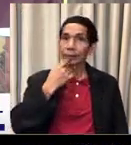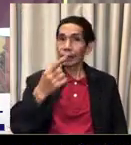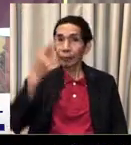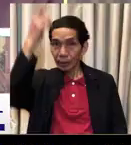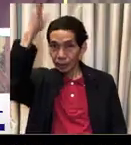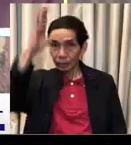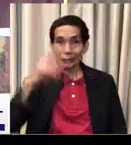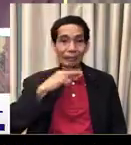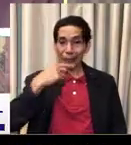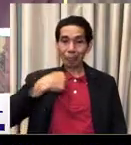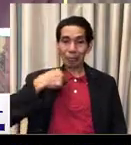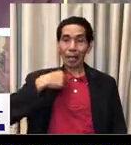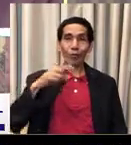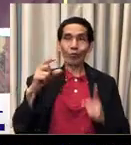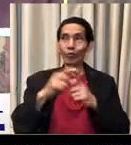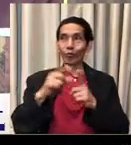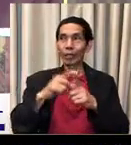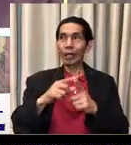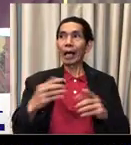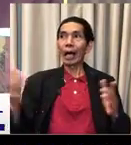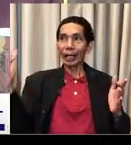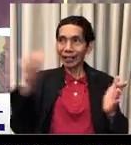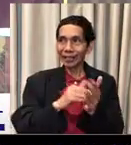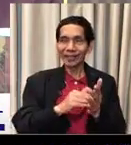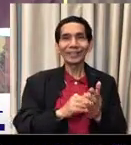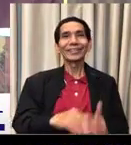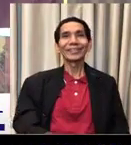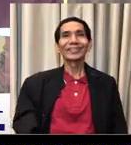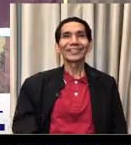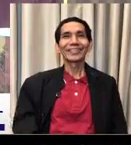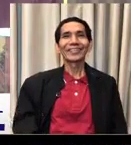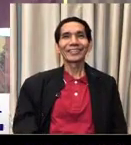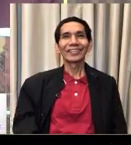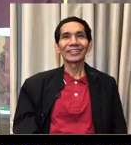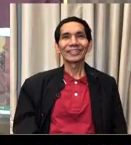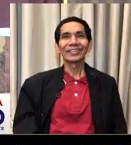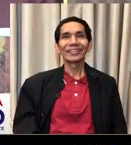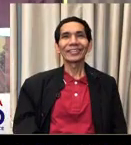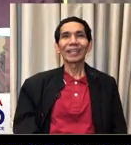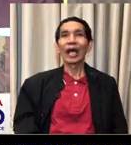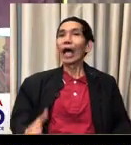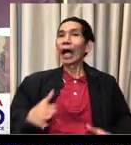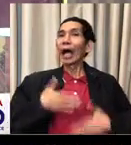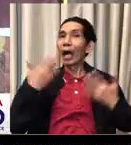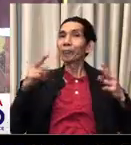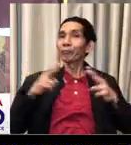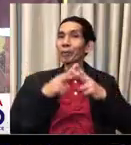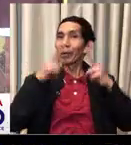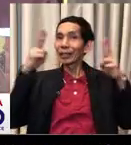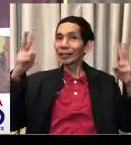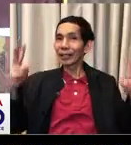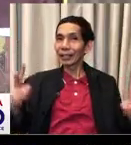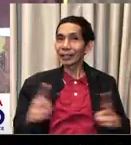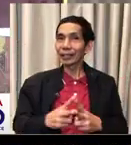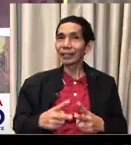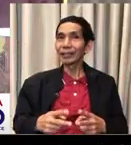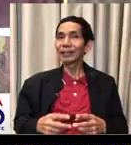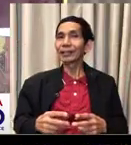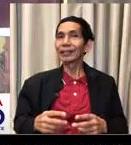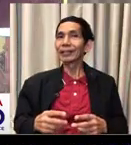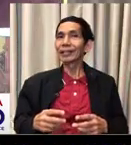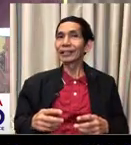Diyos. Hindi ko po yan sinabi. Inuulit ko lang sa inyo. Okay? So, happy Valentine's. Love is in the